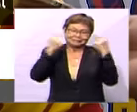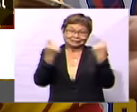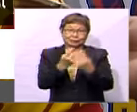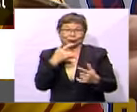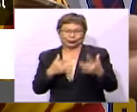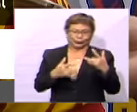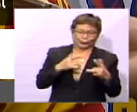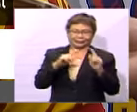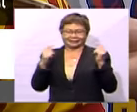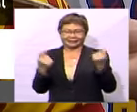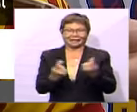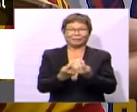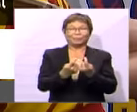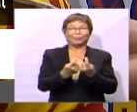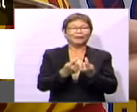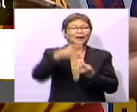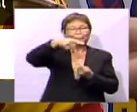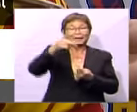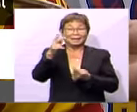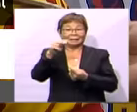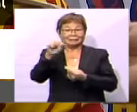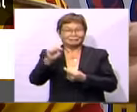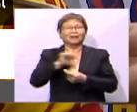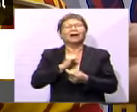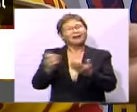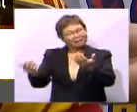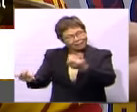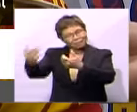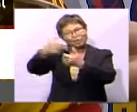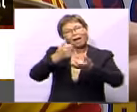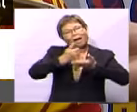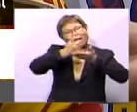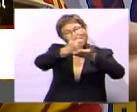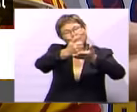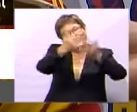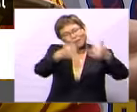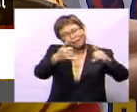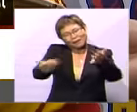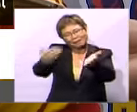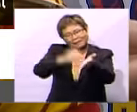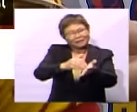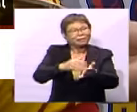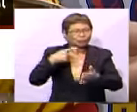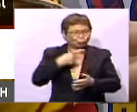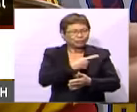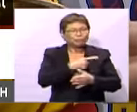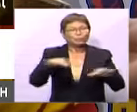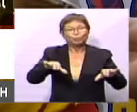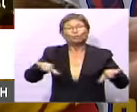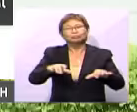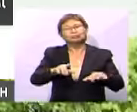team, and it's a good opportunity for me to come back and to hopefully help the local player again, and maybe we can do something